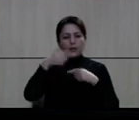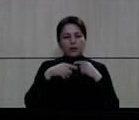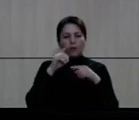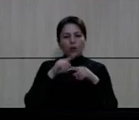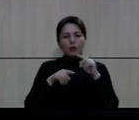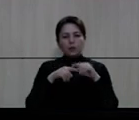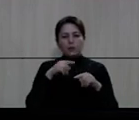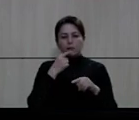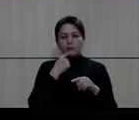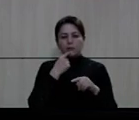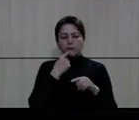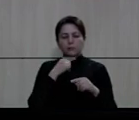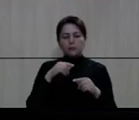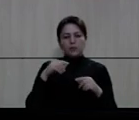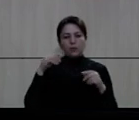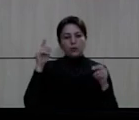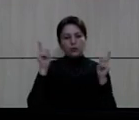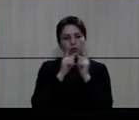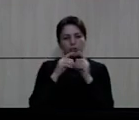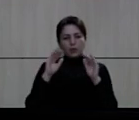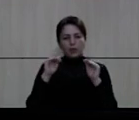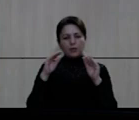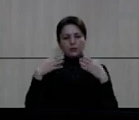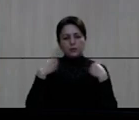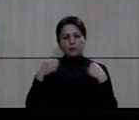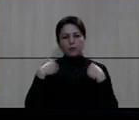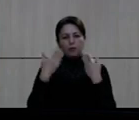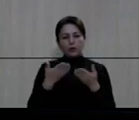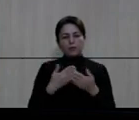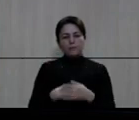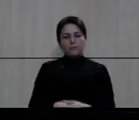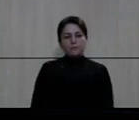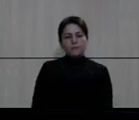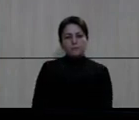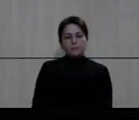tili darslarimizda uchrashguncha xayr, salomat bo'ling.